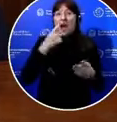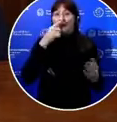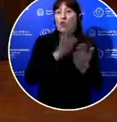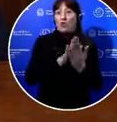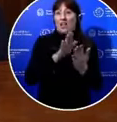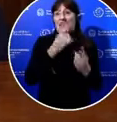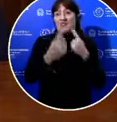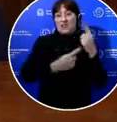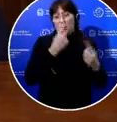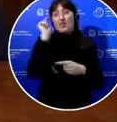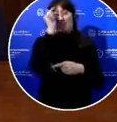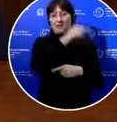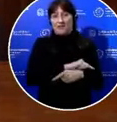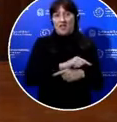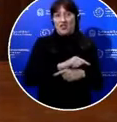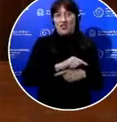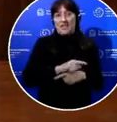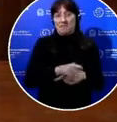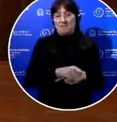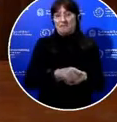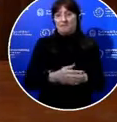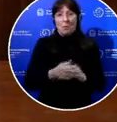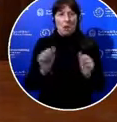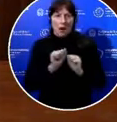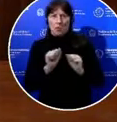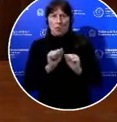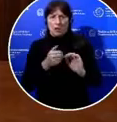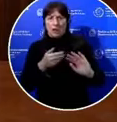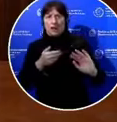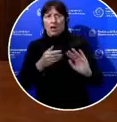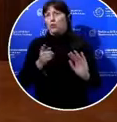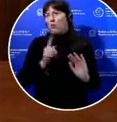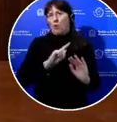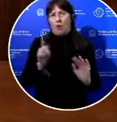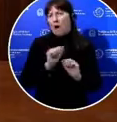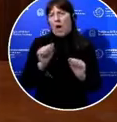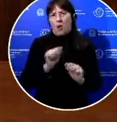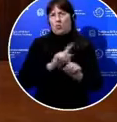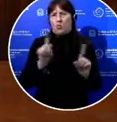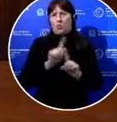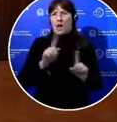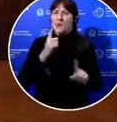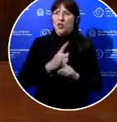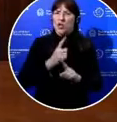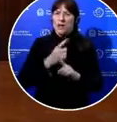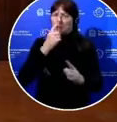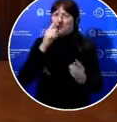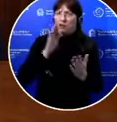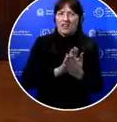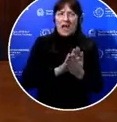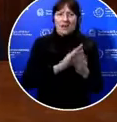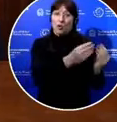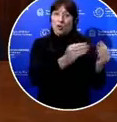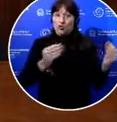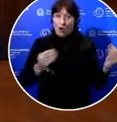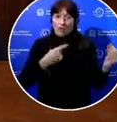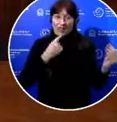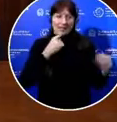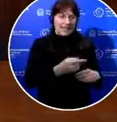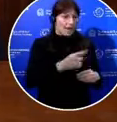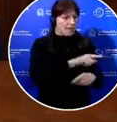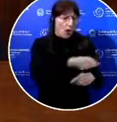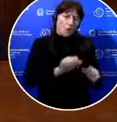le più difficili e le più scabrose. Non bisogna avere paura. Non bisogna avere paura e bisogna soprattutto dire ai nostri ragazzi e alle nostre ragazze di